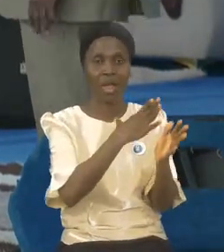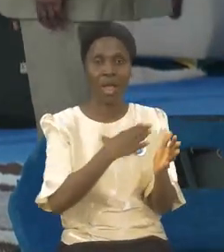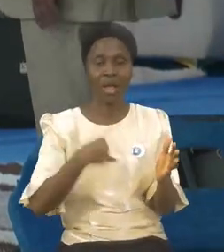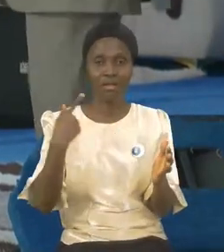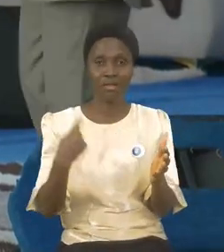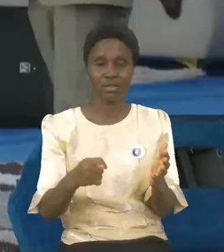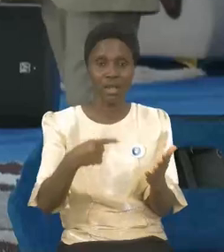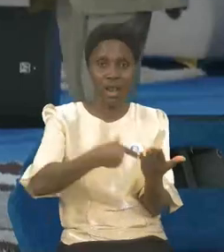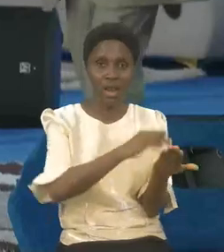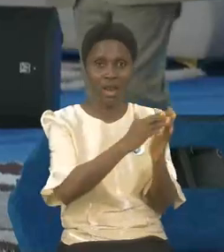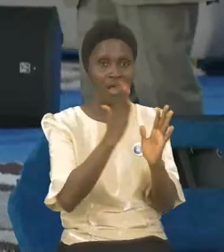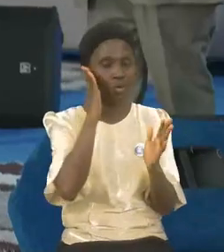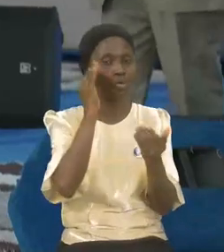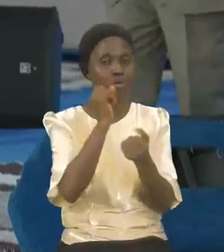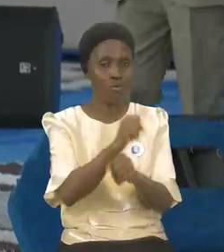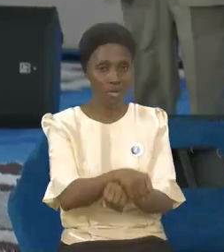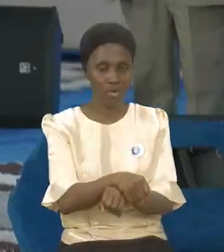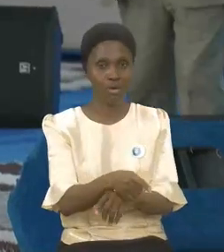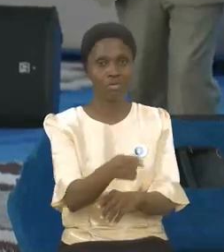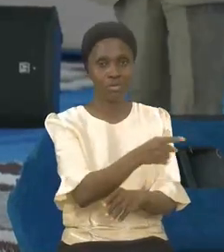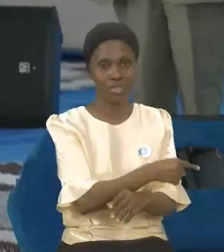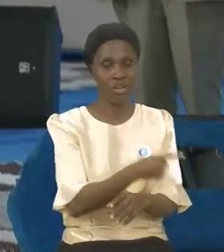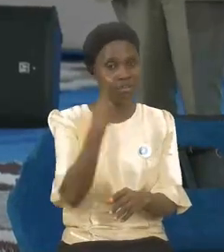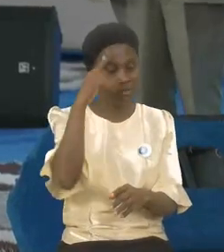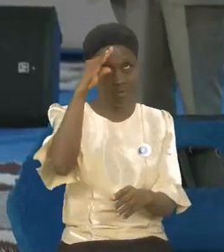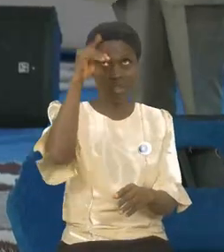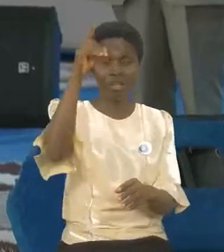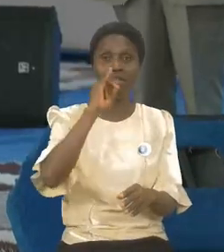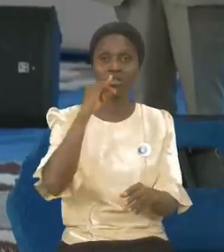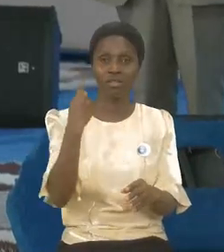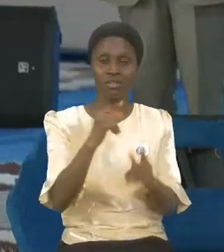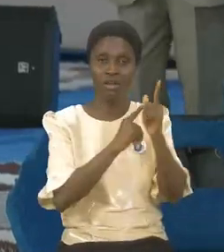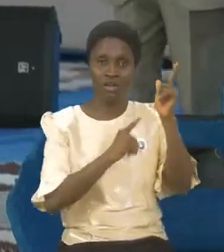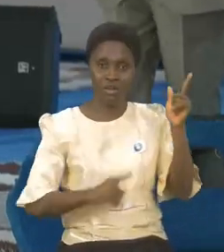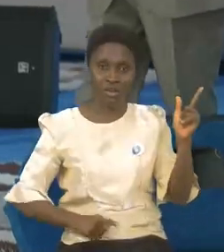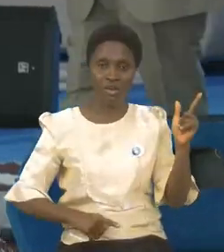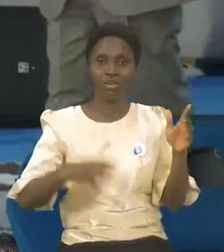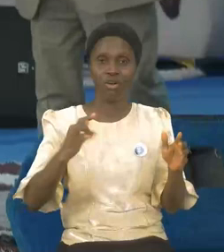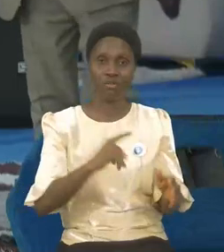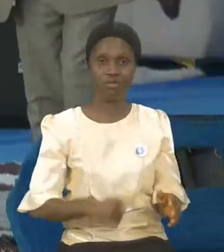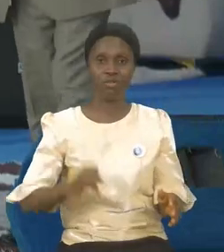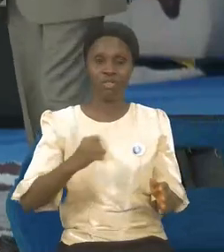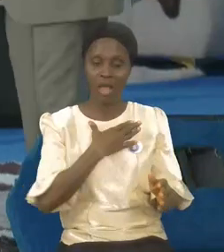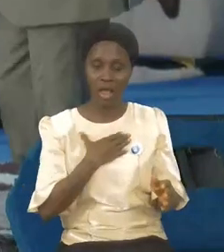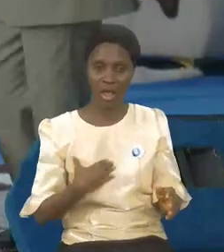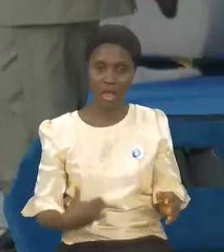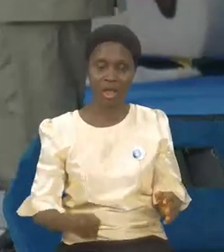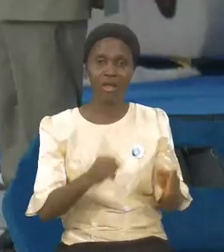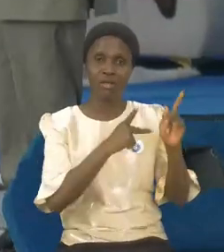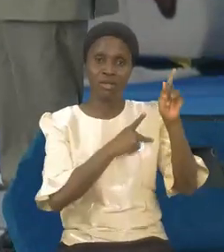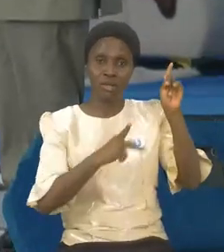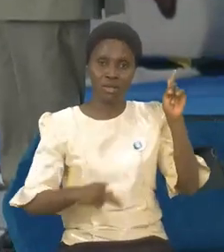Ils combattront contre l'agneau. Et l'agneau les vaincra. Parce qu'il est le Seigneur